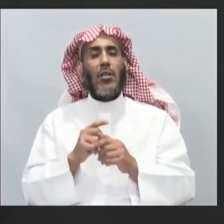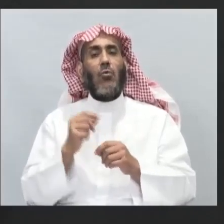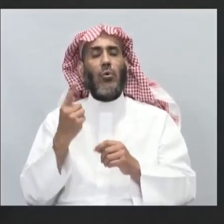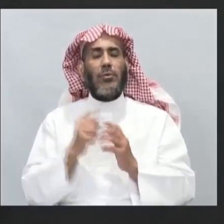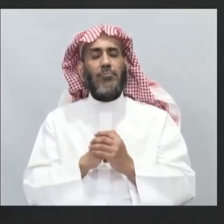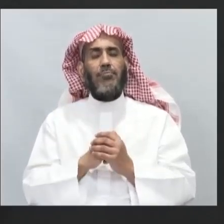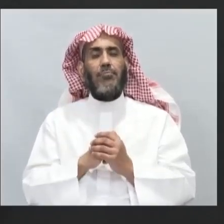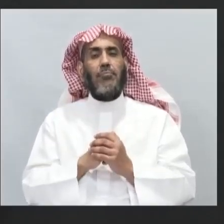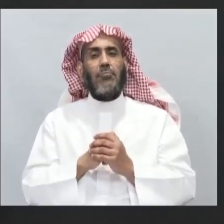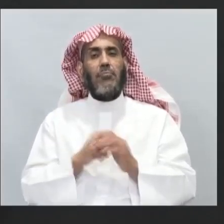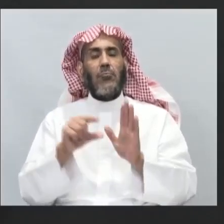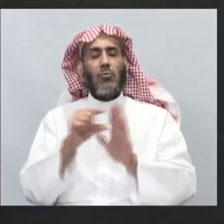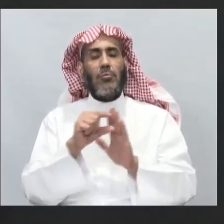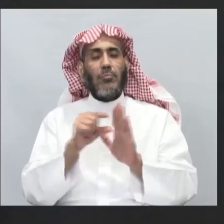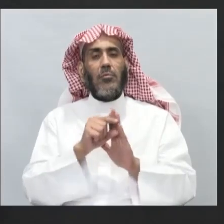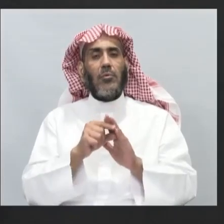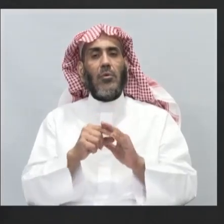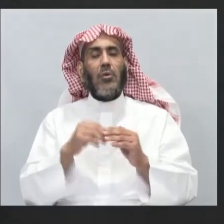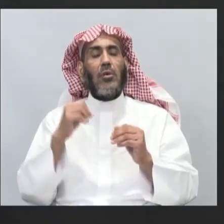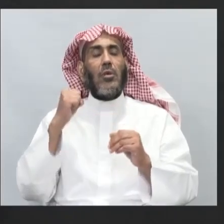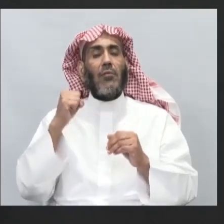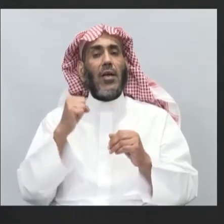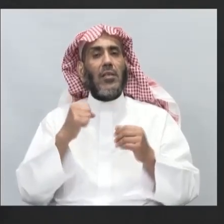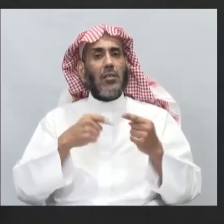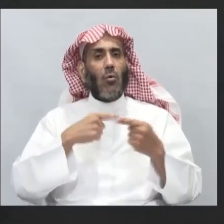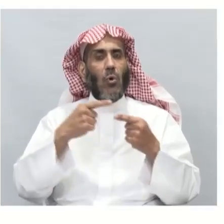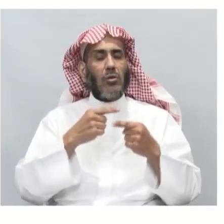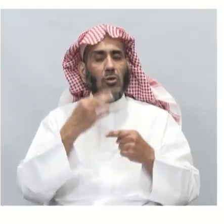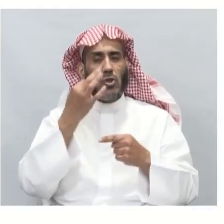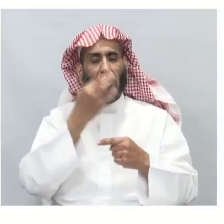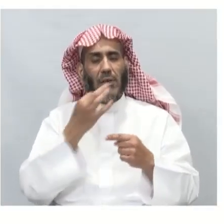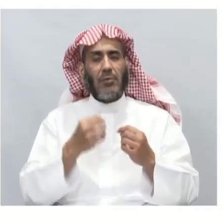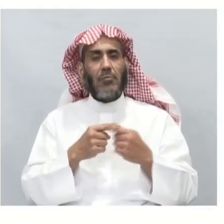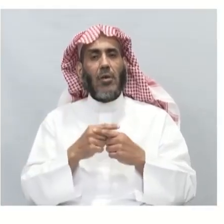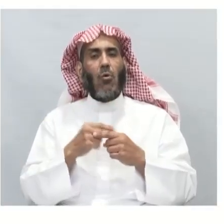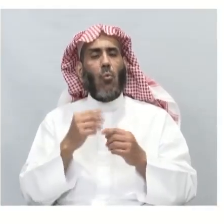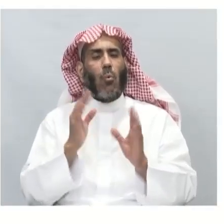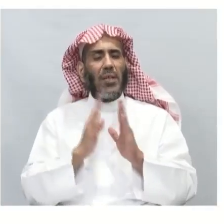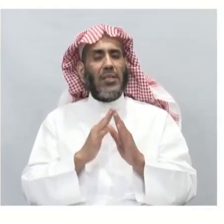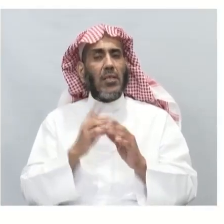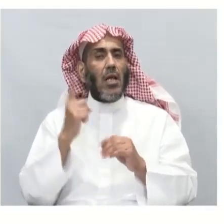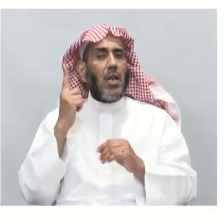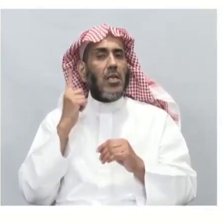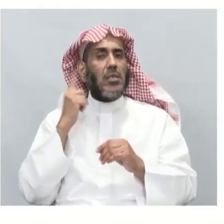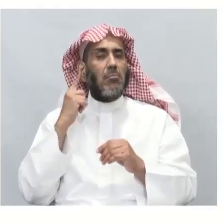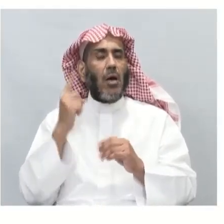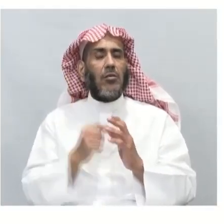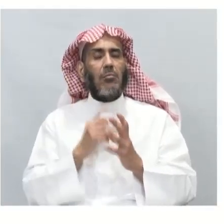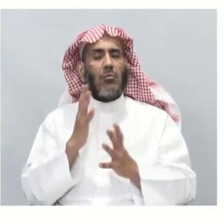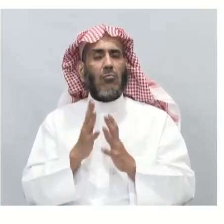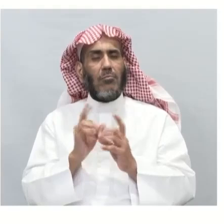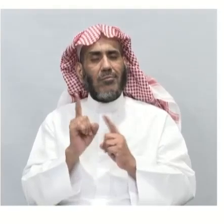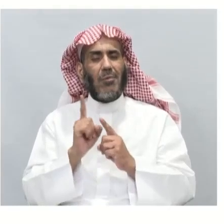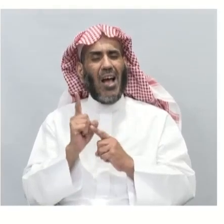التي تراها يعني عنونا لها بكفايه التواصل الشفهي وتحديدا الاستماع وتحديدا الاستماع